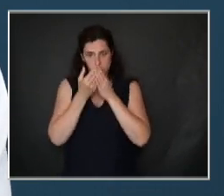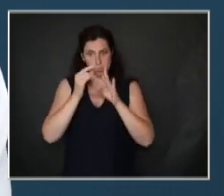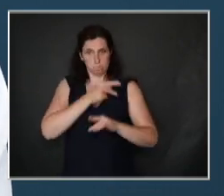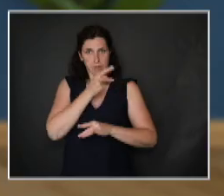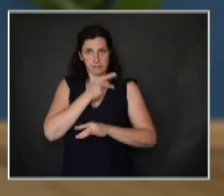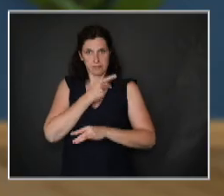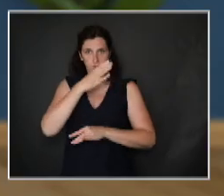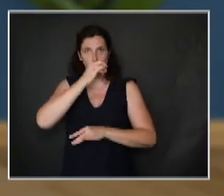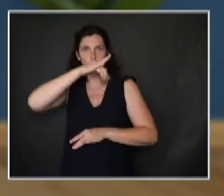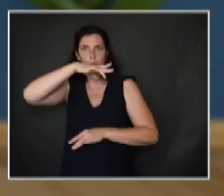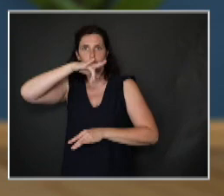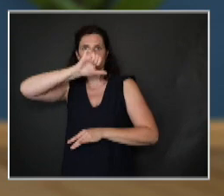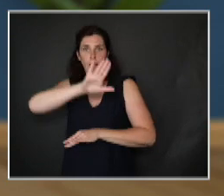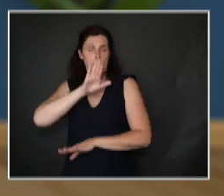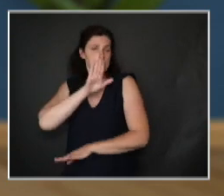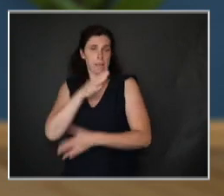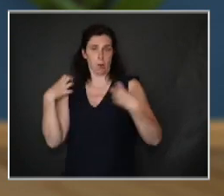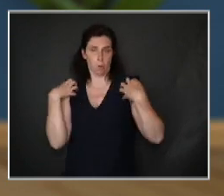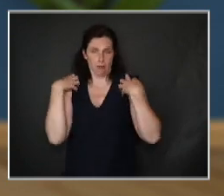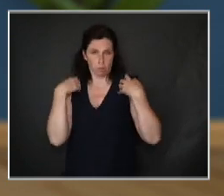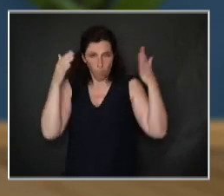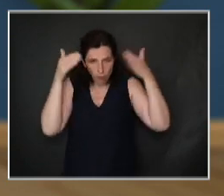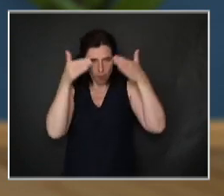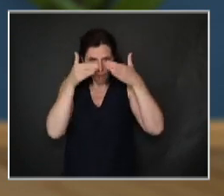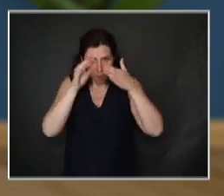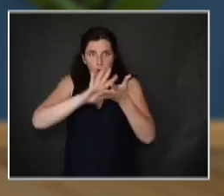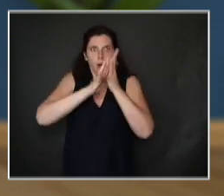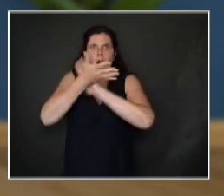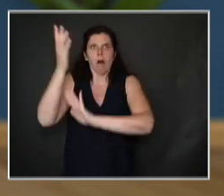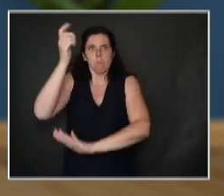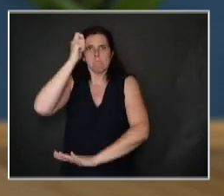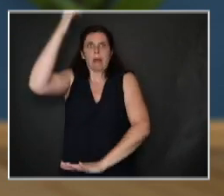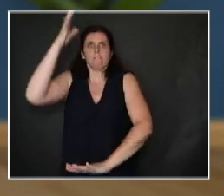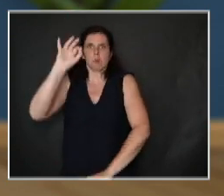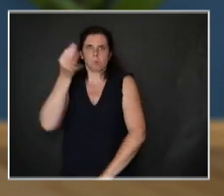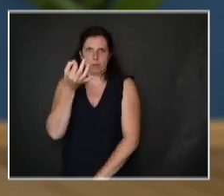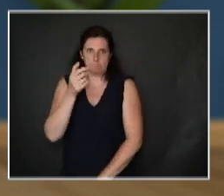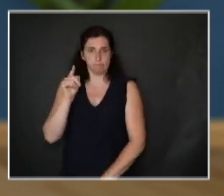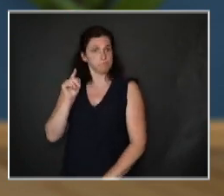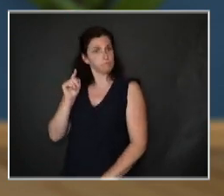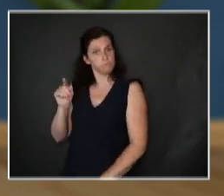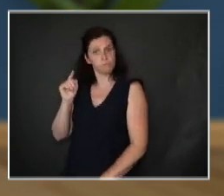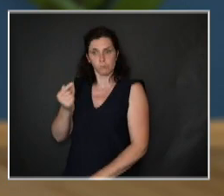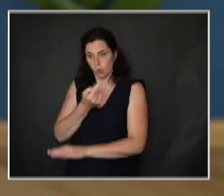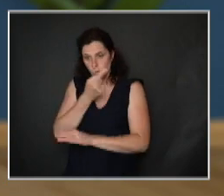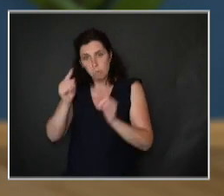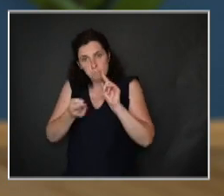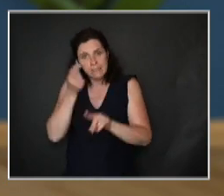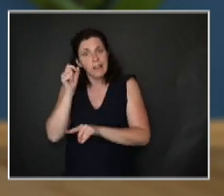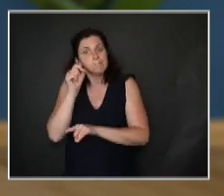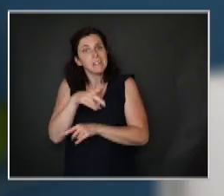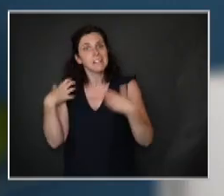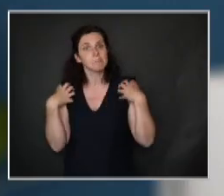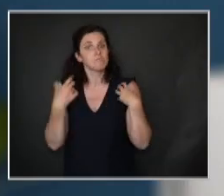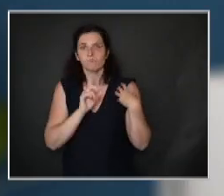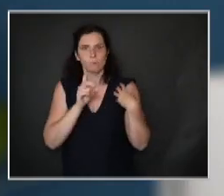des temples de la rhumatologie, d'où sa vocation. Patrice ne s'est pas contenté d'une spécialité, c'est un